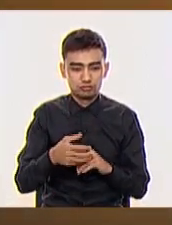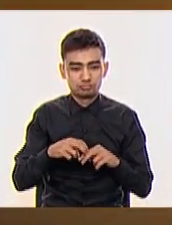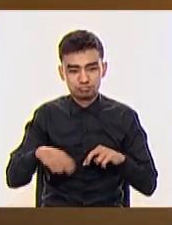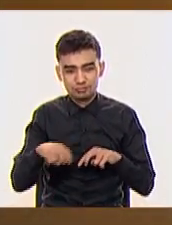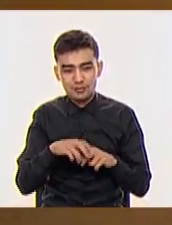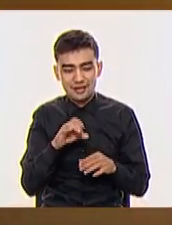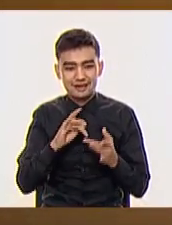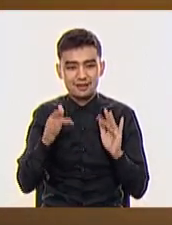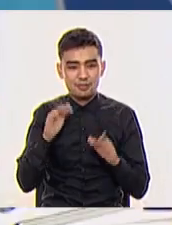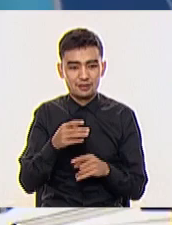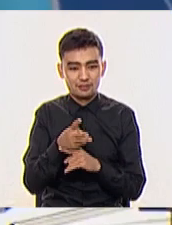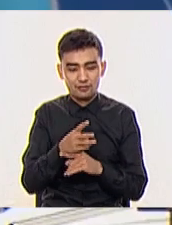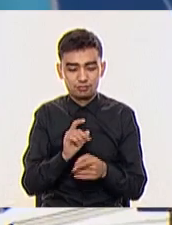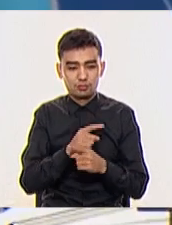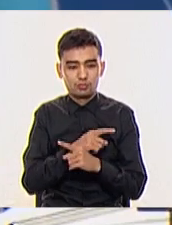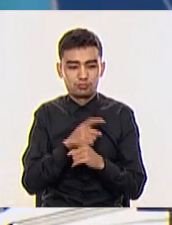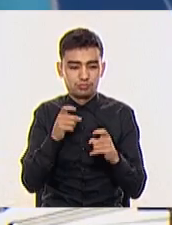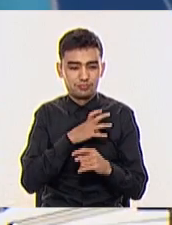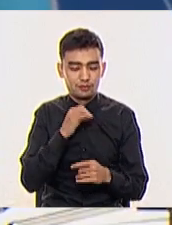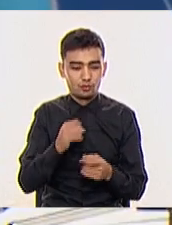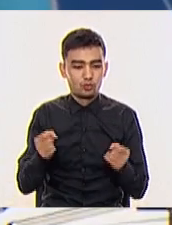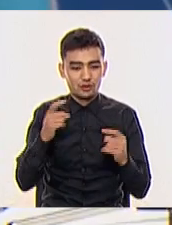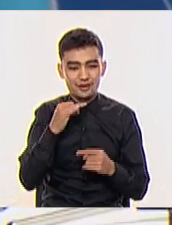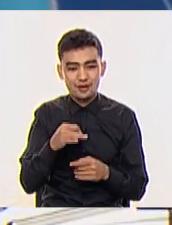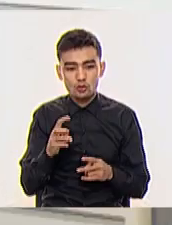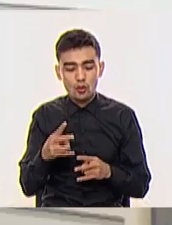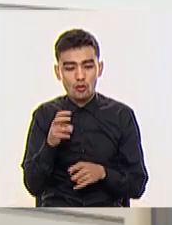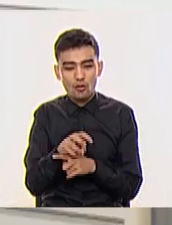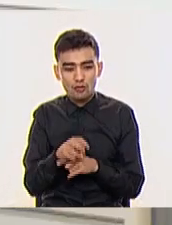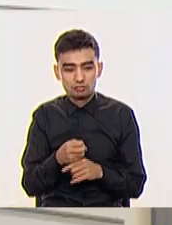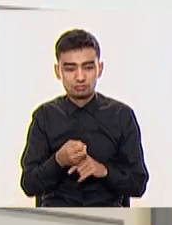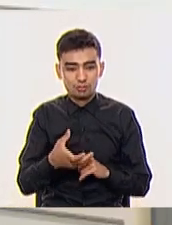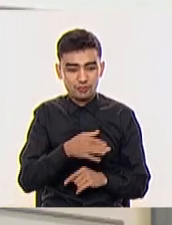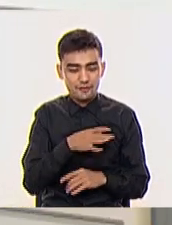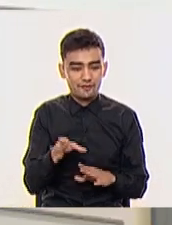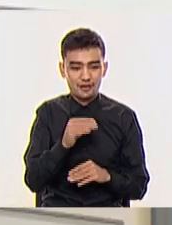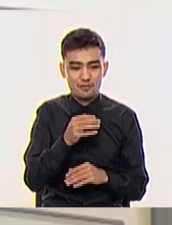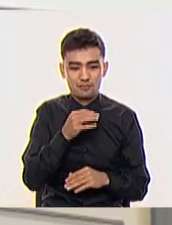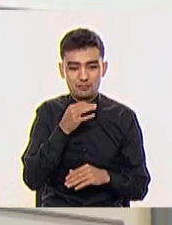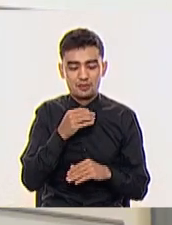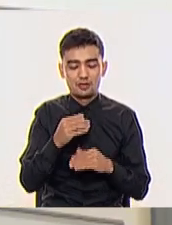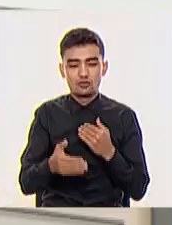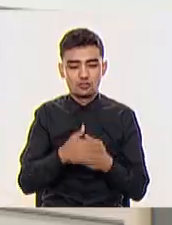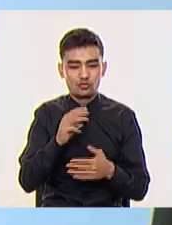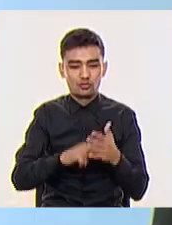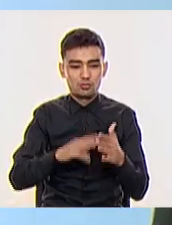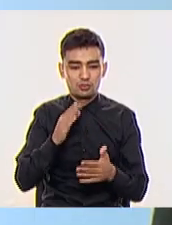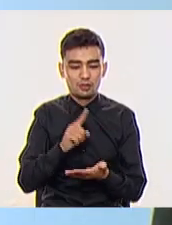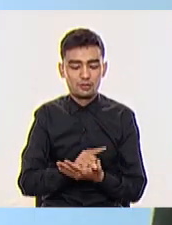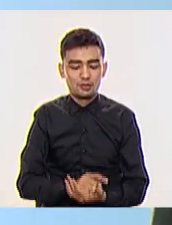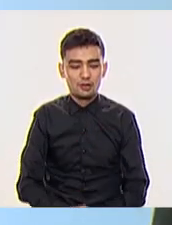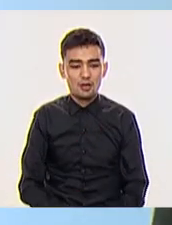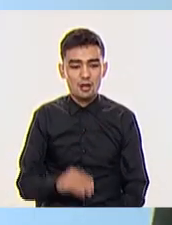жайғанын әлеуметтік желіден көріпті. Шектеуді елемей жиынға барғандардың бәрі енді әкімшілік жауапкершілікке тартылады деп отыр.